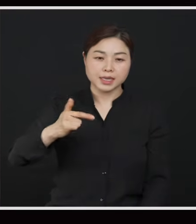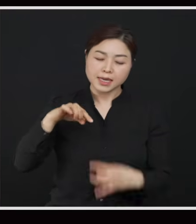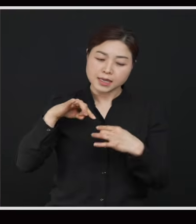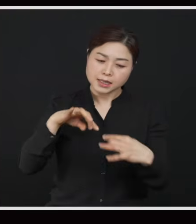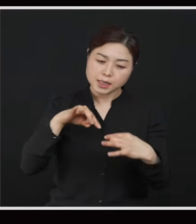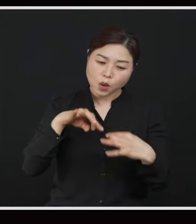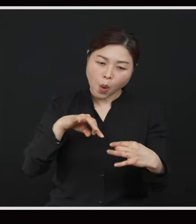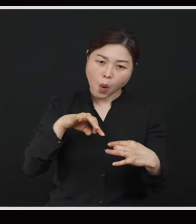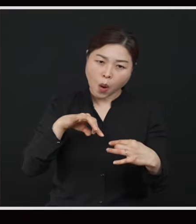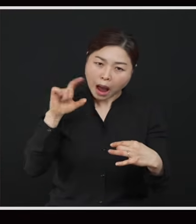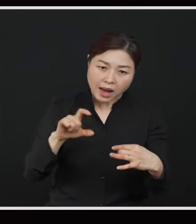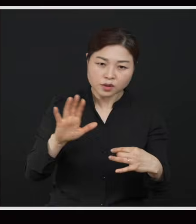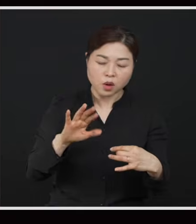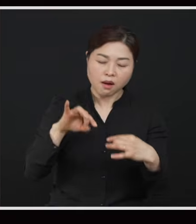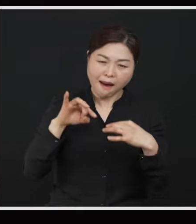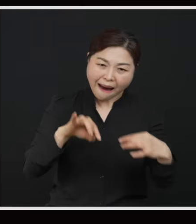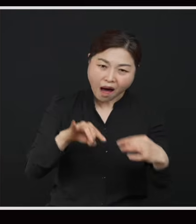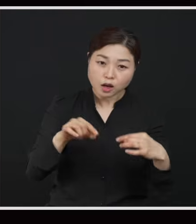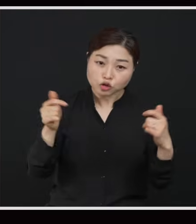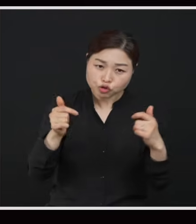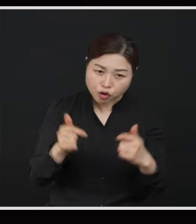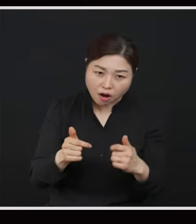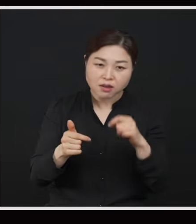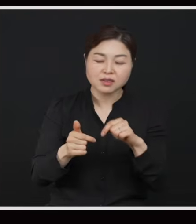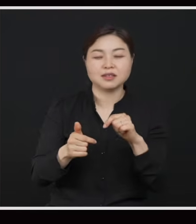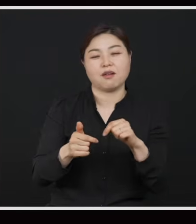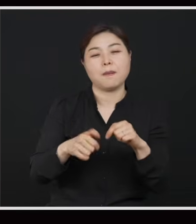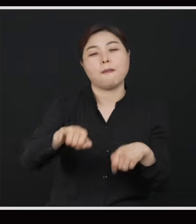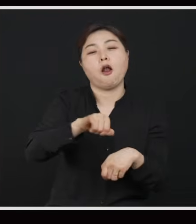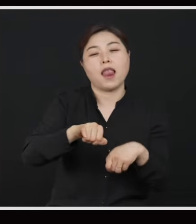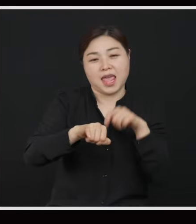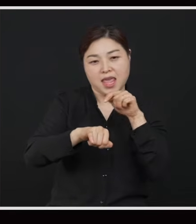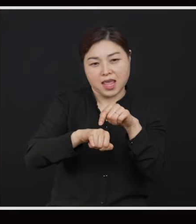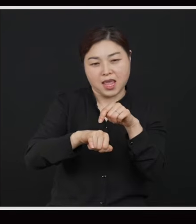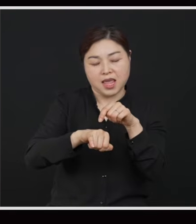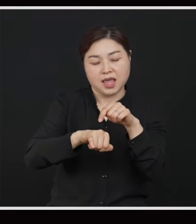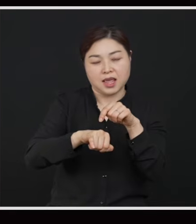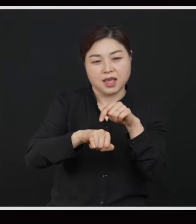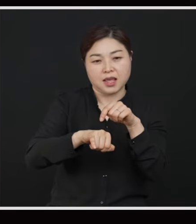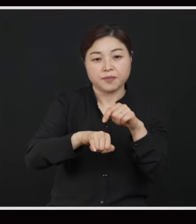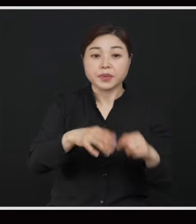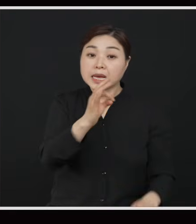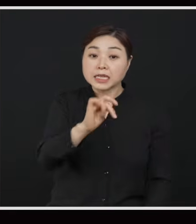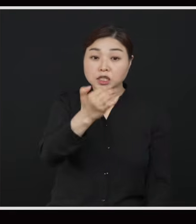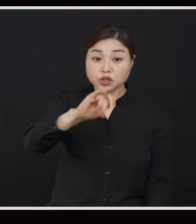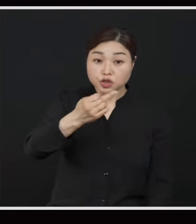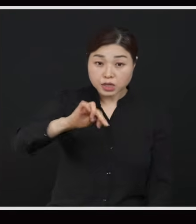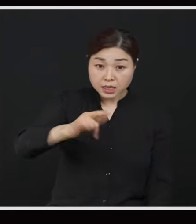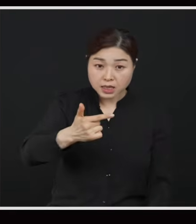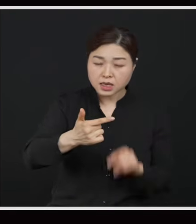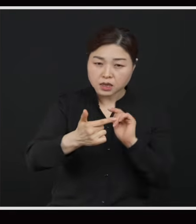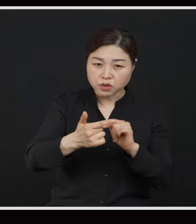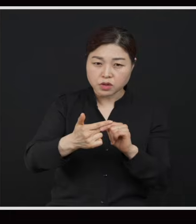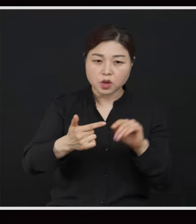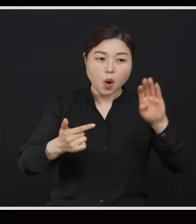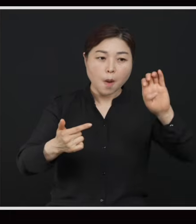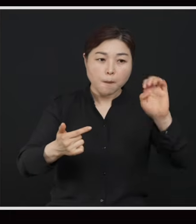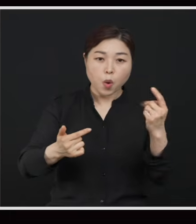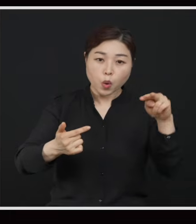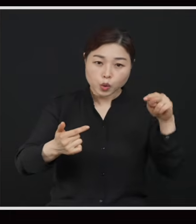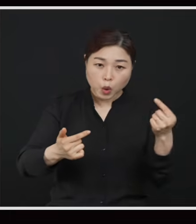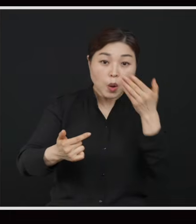약간만 줄이는 그런 돌연변이에요. 아까 말씀드렸듯이 인슐린이라는 게 포도당이 나왔을